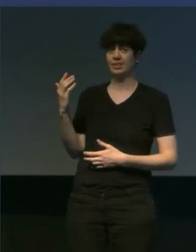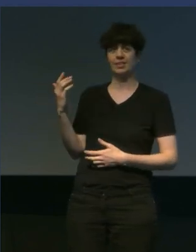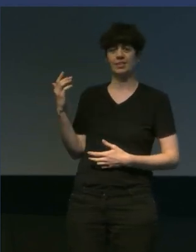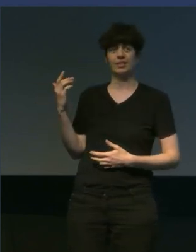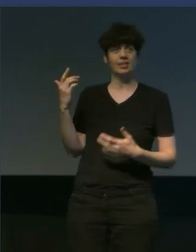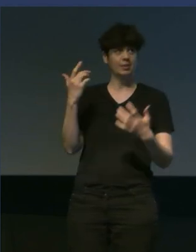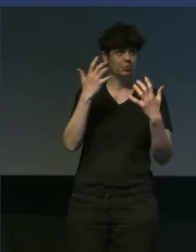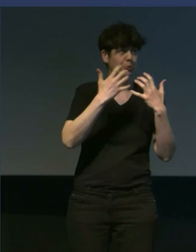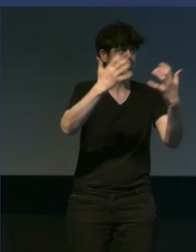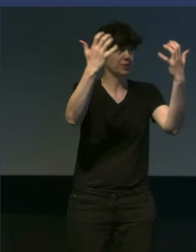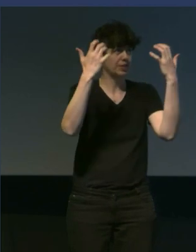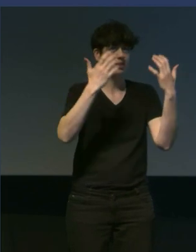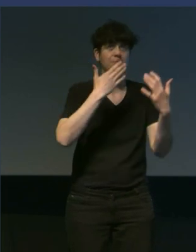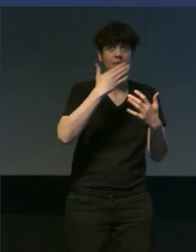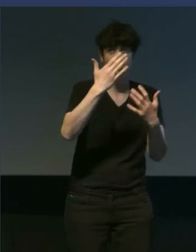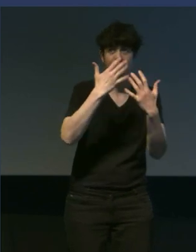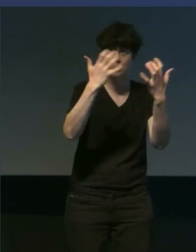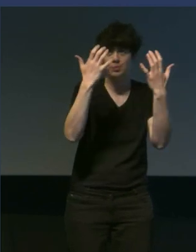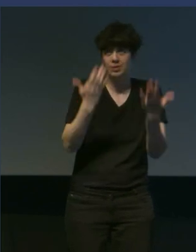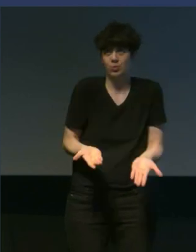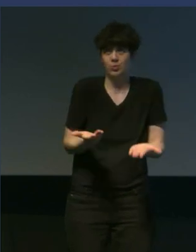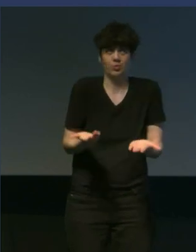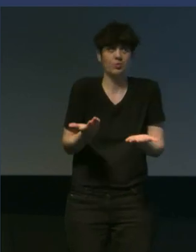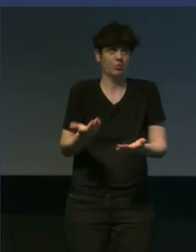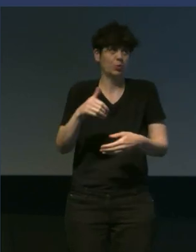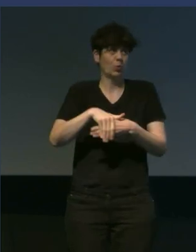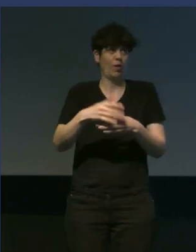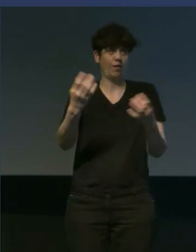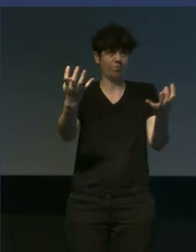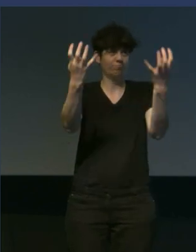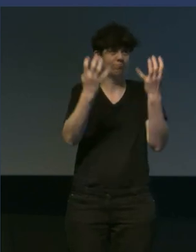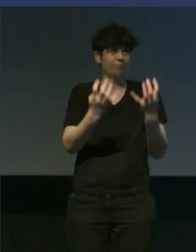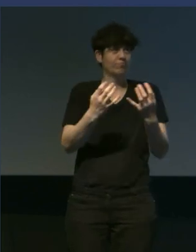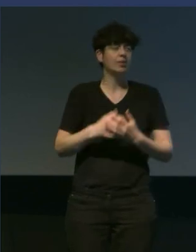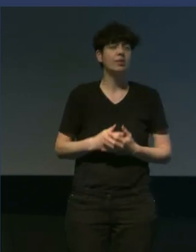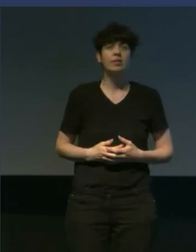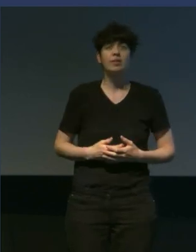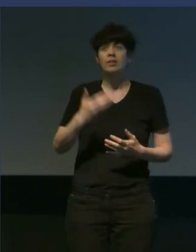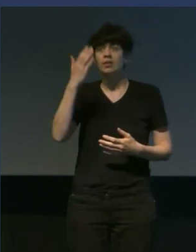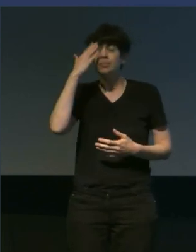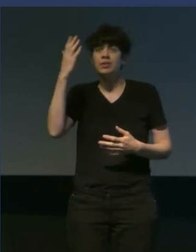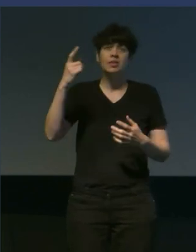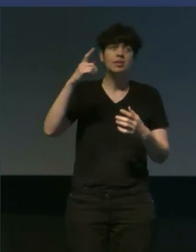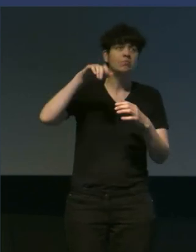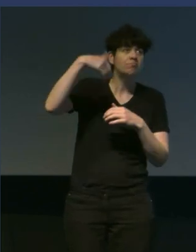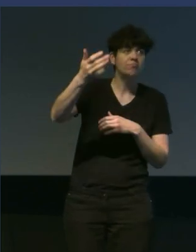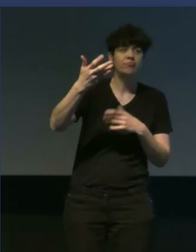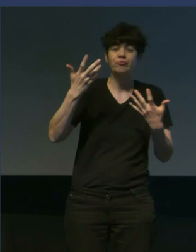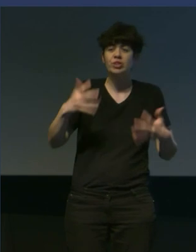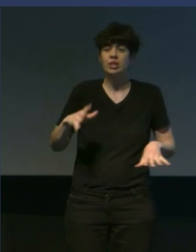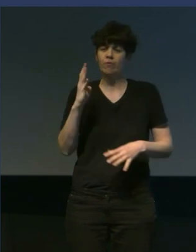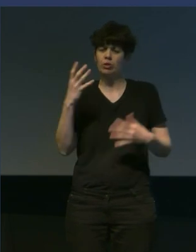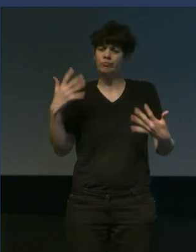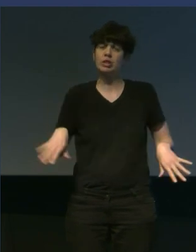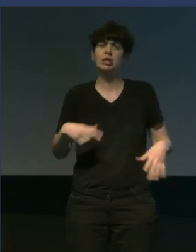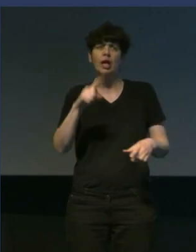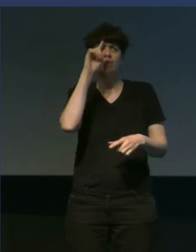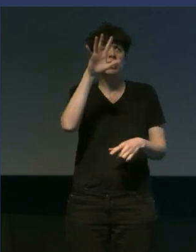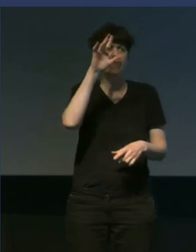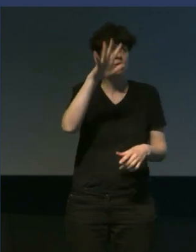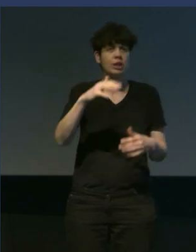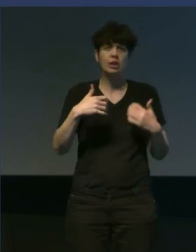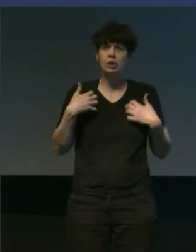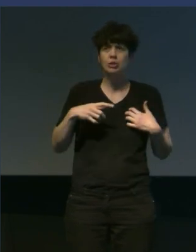au public qui est présent ce soir. N'hésitez pas à nous faire des retours bien évidemment à la fin de la conférence sur les